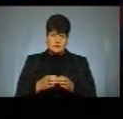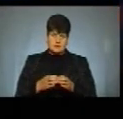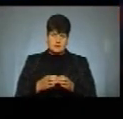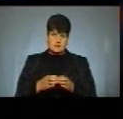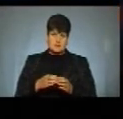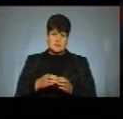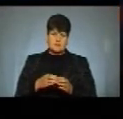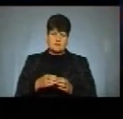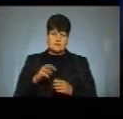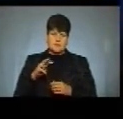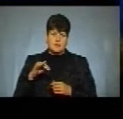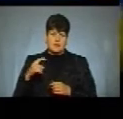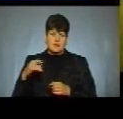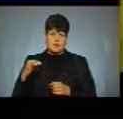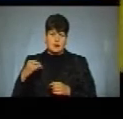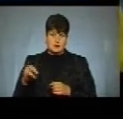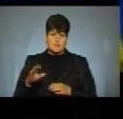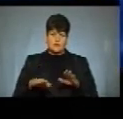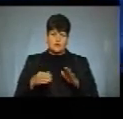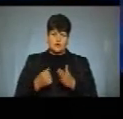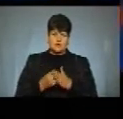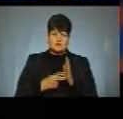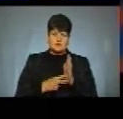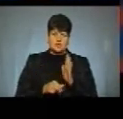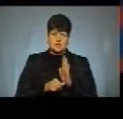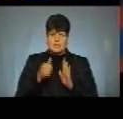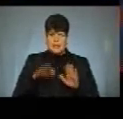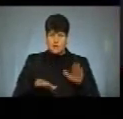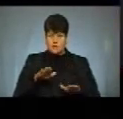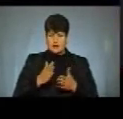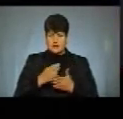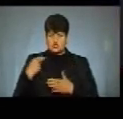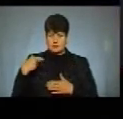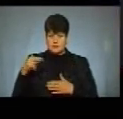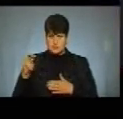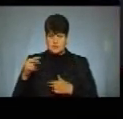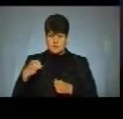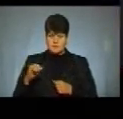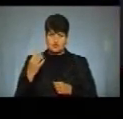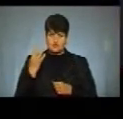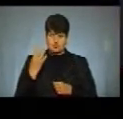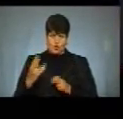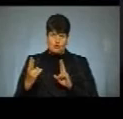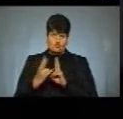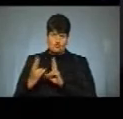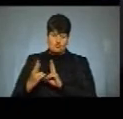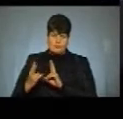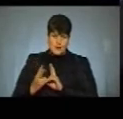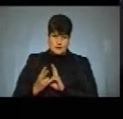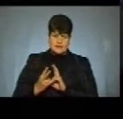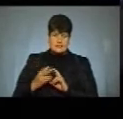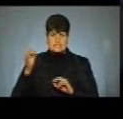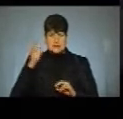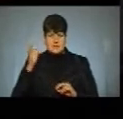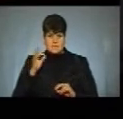Михайло, в вагій категорії до 76 кг, став чемпіоном, перемігши трьох суперників, спочатку з